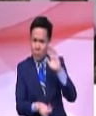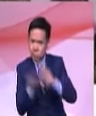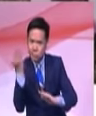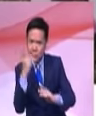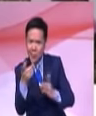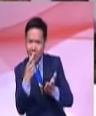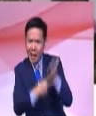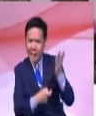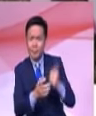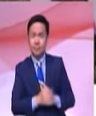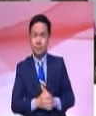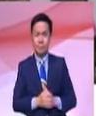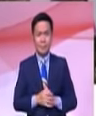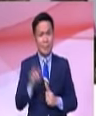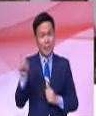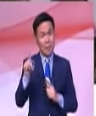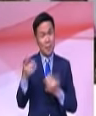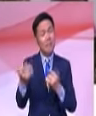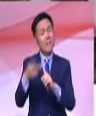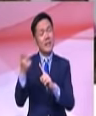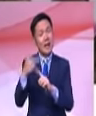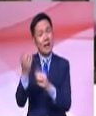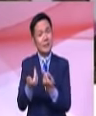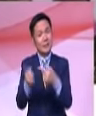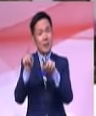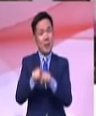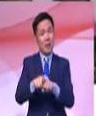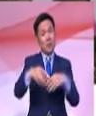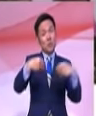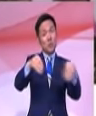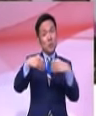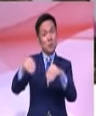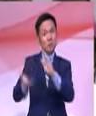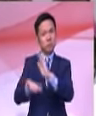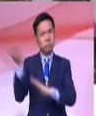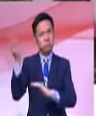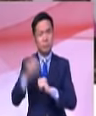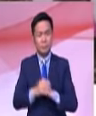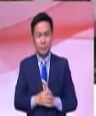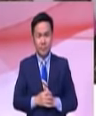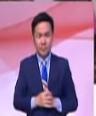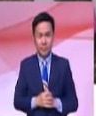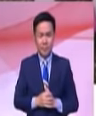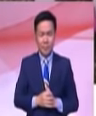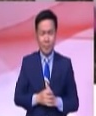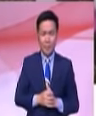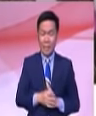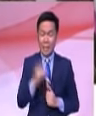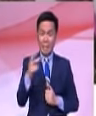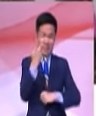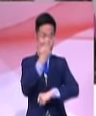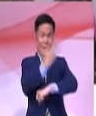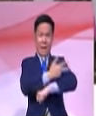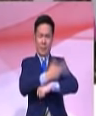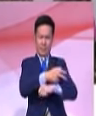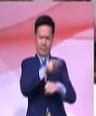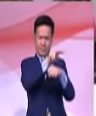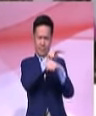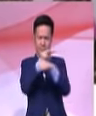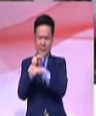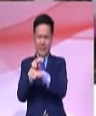ada tempoh advokasi ya. Bermulanya 21 hingga 23 3 hari. Dan selepas ini